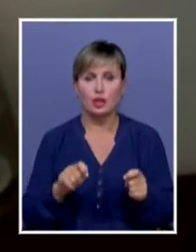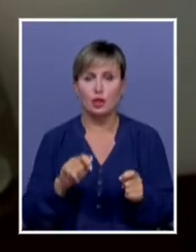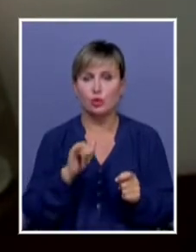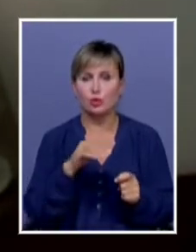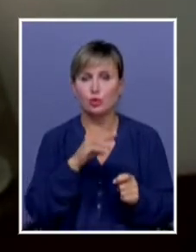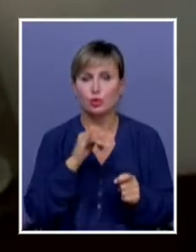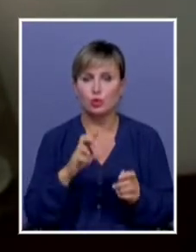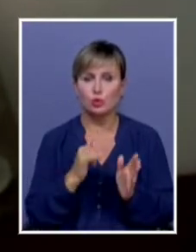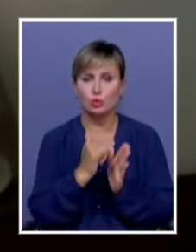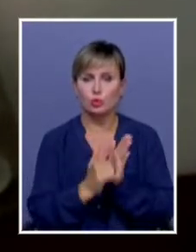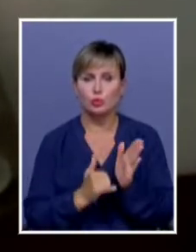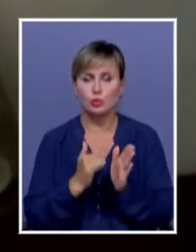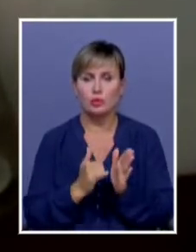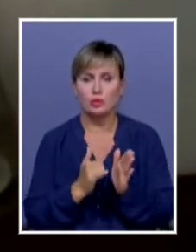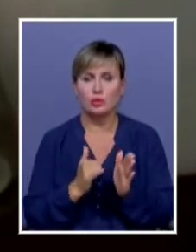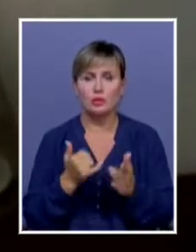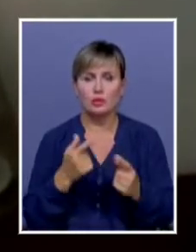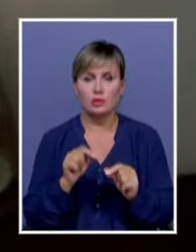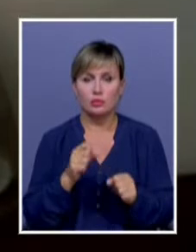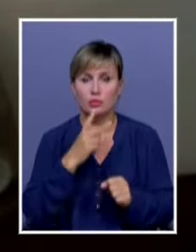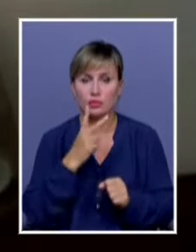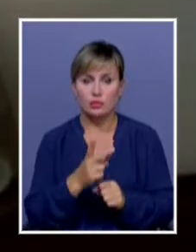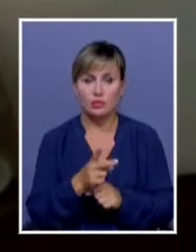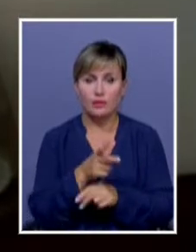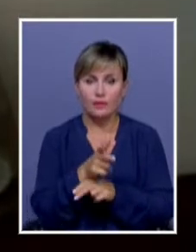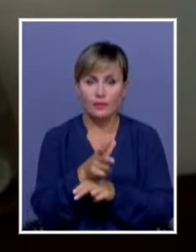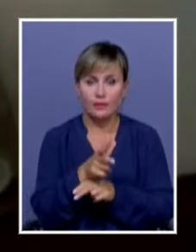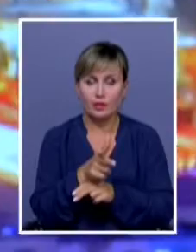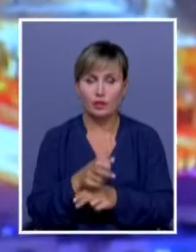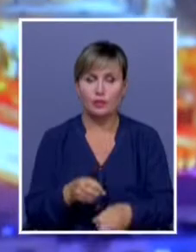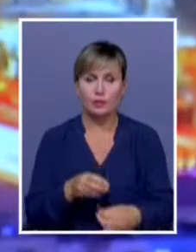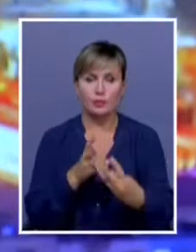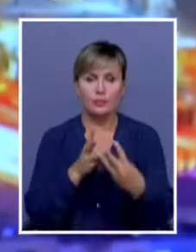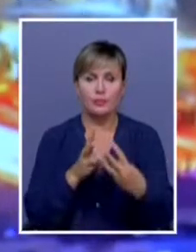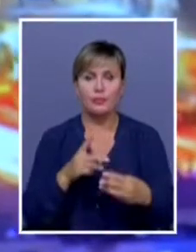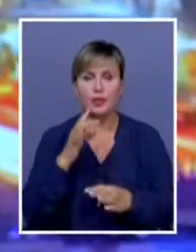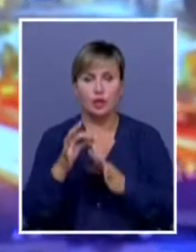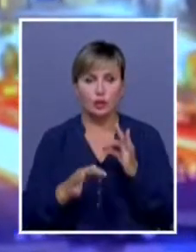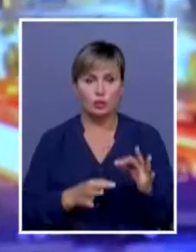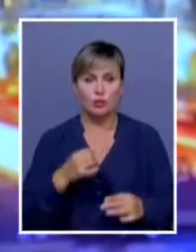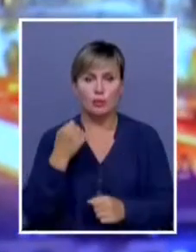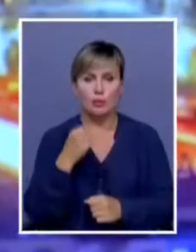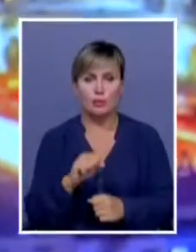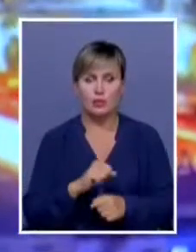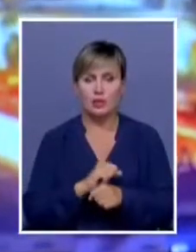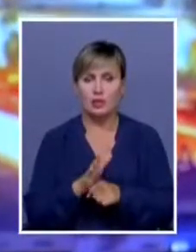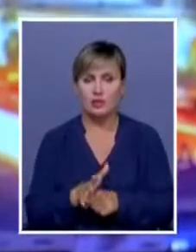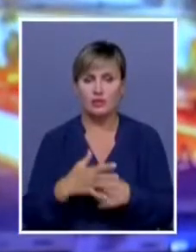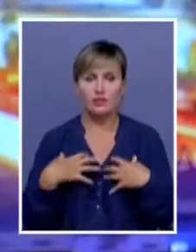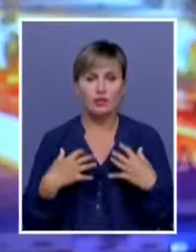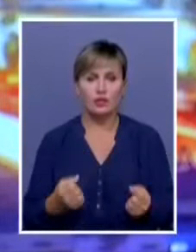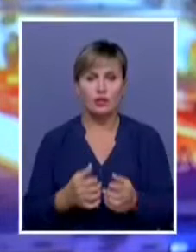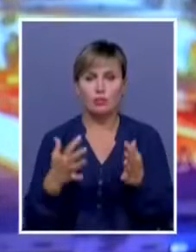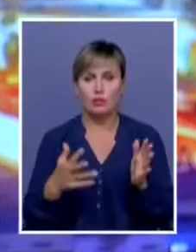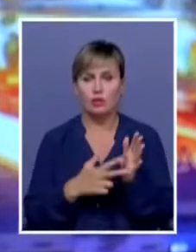где можно получить помощь в виде видеоконтентов. За сутки победить коронавирус смогли более